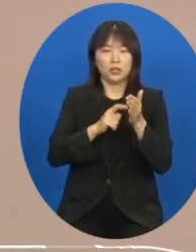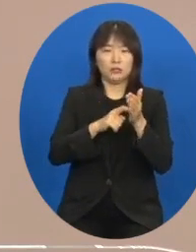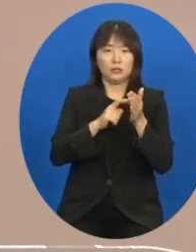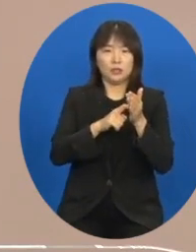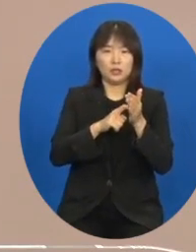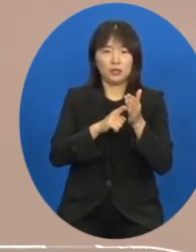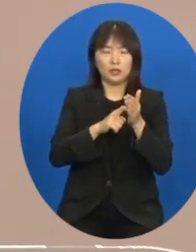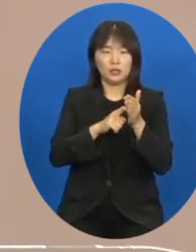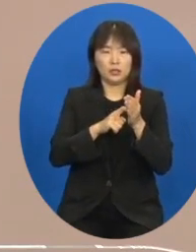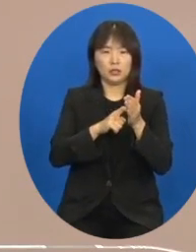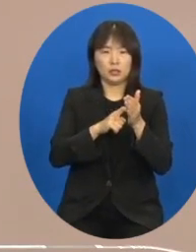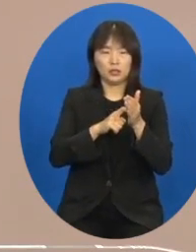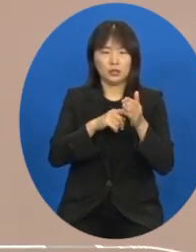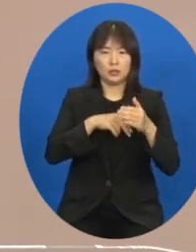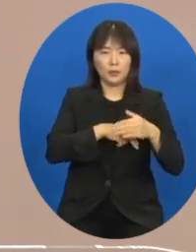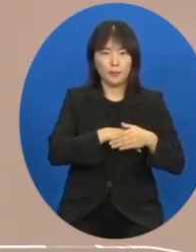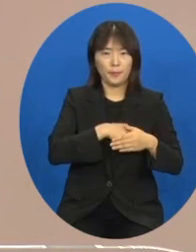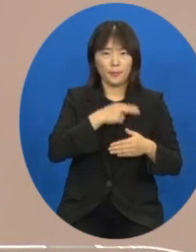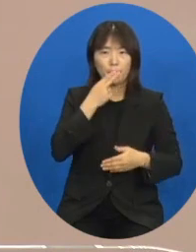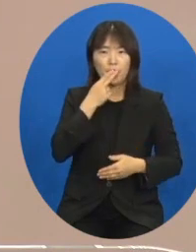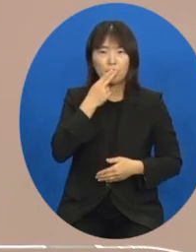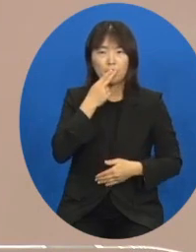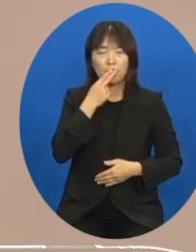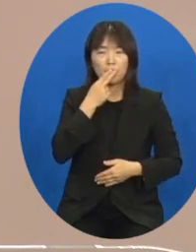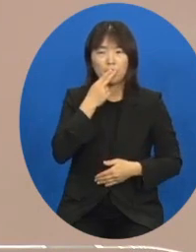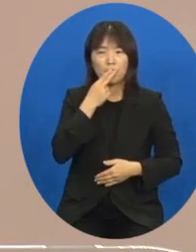속에서 담배를 꺼내서 피더래요.